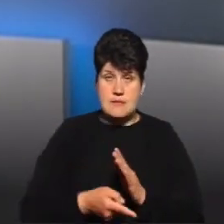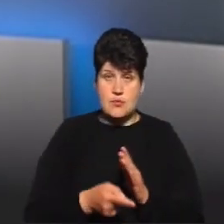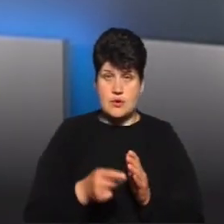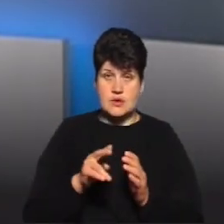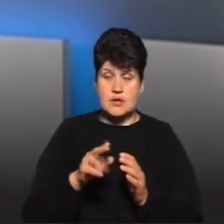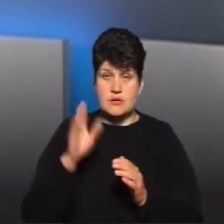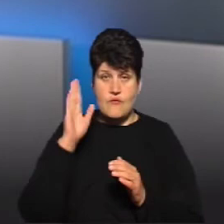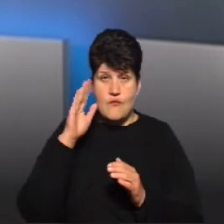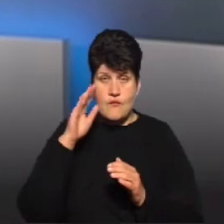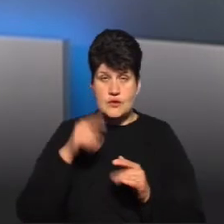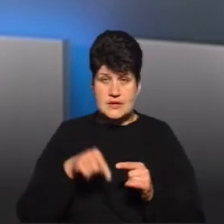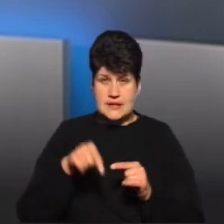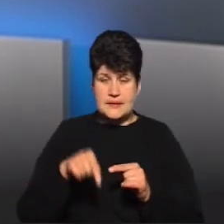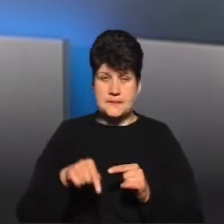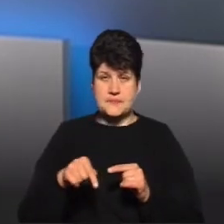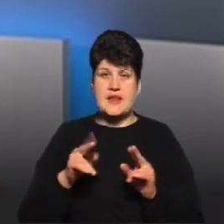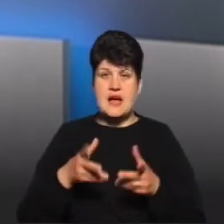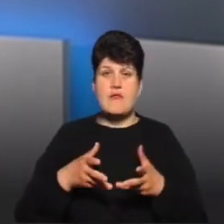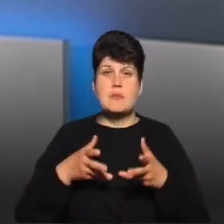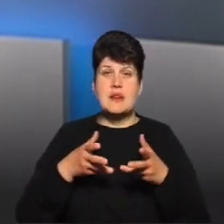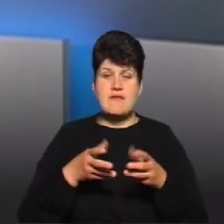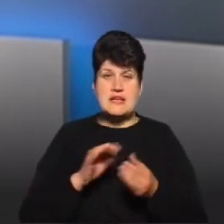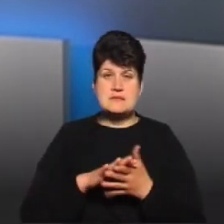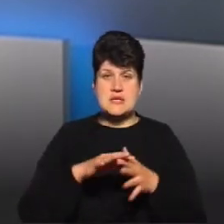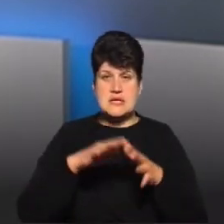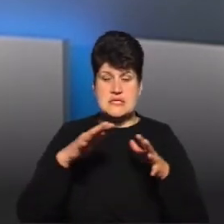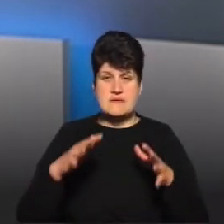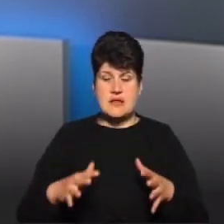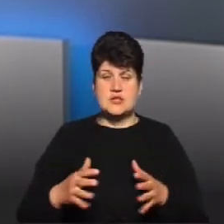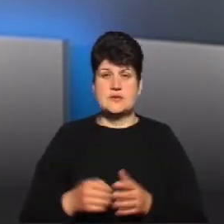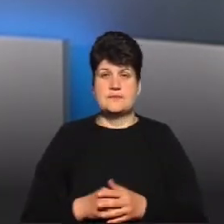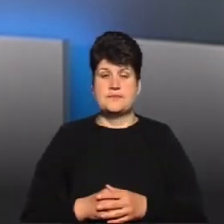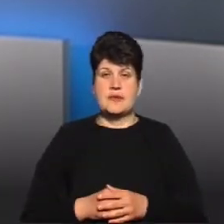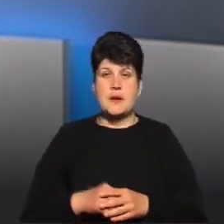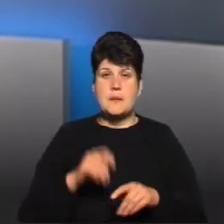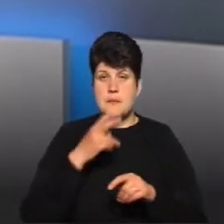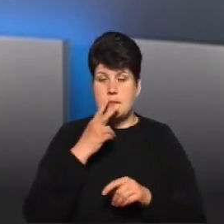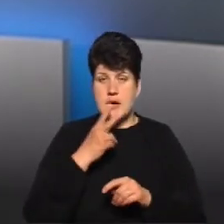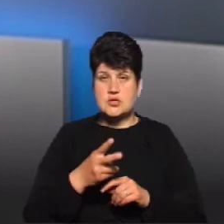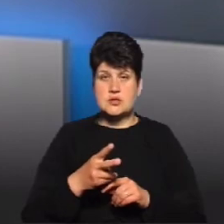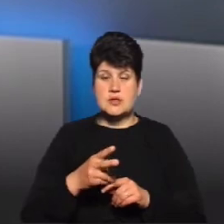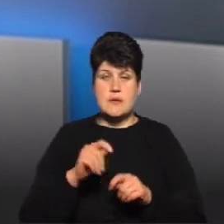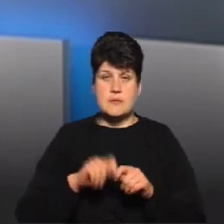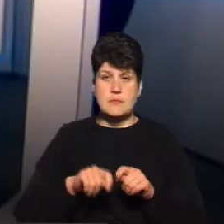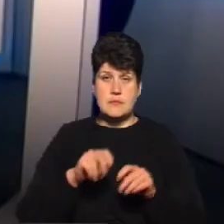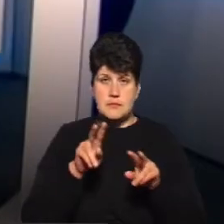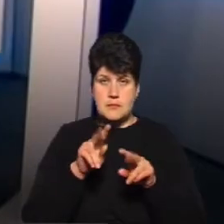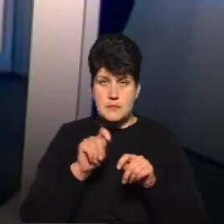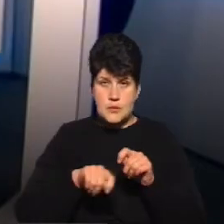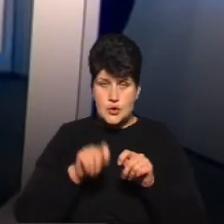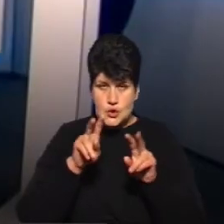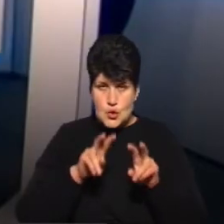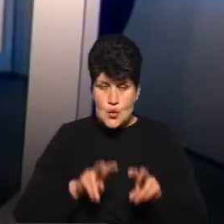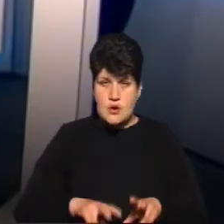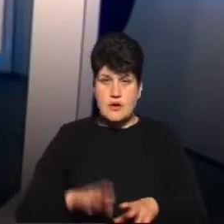щоб зрозуміти, як впливають сміттєзвалища поблизу. Ну, бачите, моніторить водоканал, я казав, це глибокі